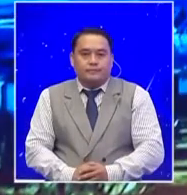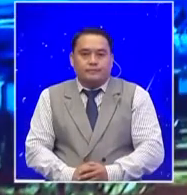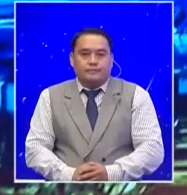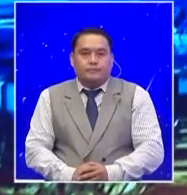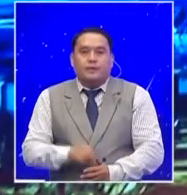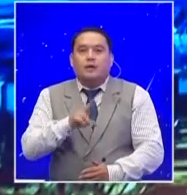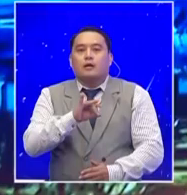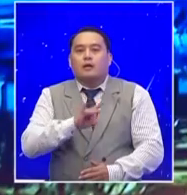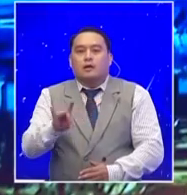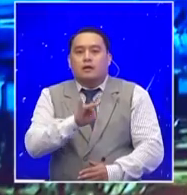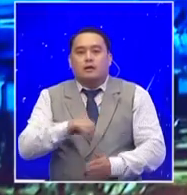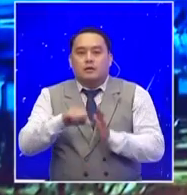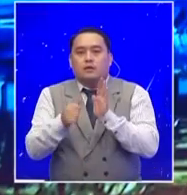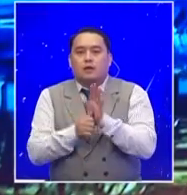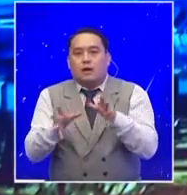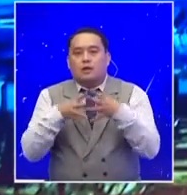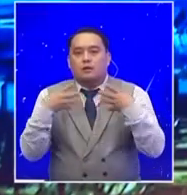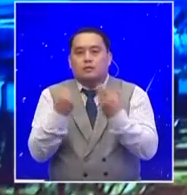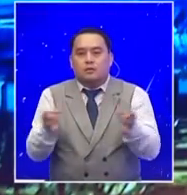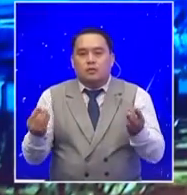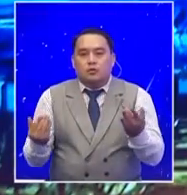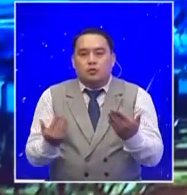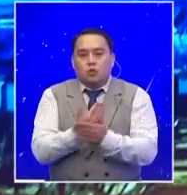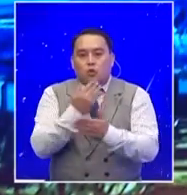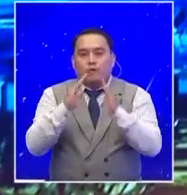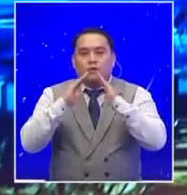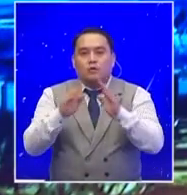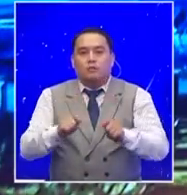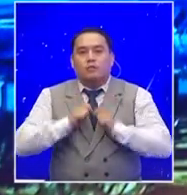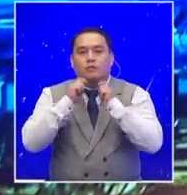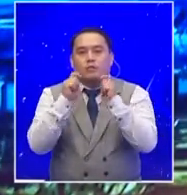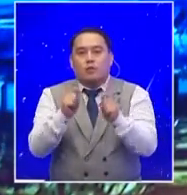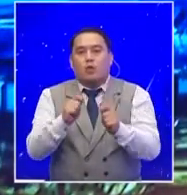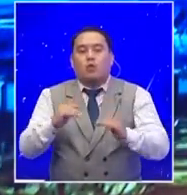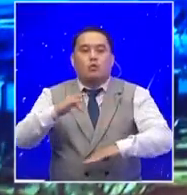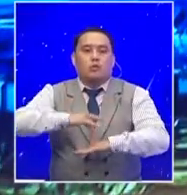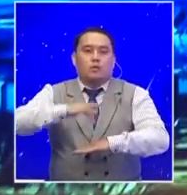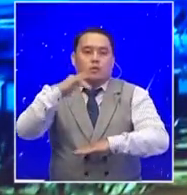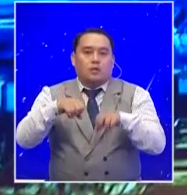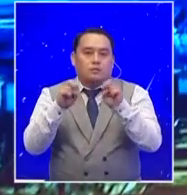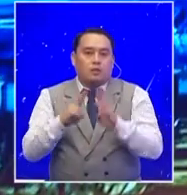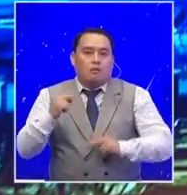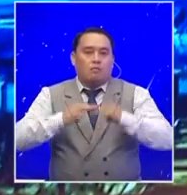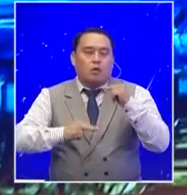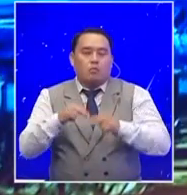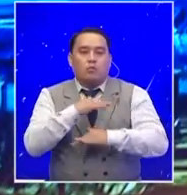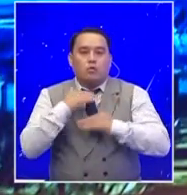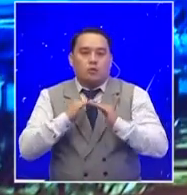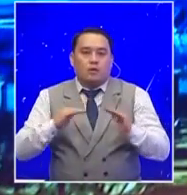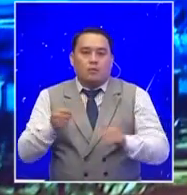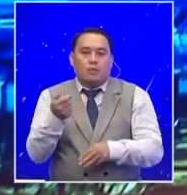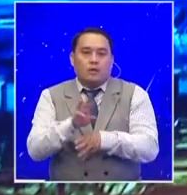В Карасайском районе 16 семей отметили новоселье. В эксплуатацию сдано арендное жилье, специально построенное для многодетных